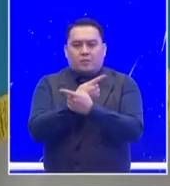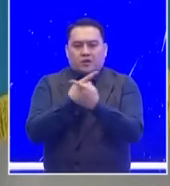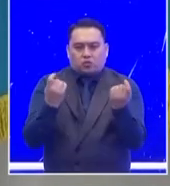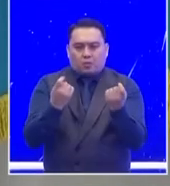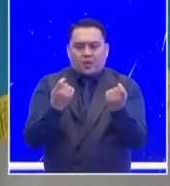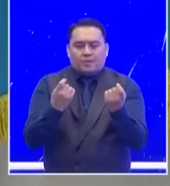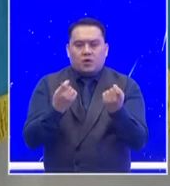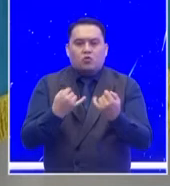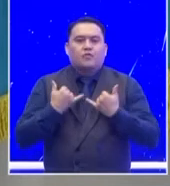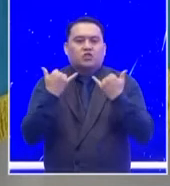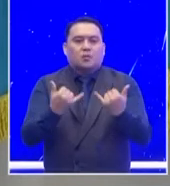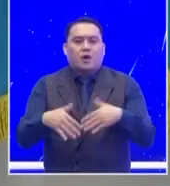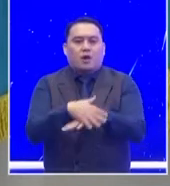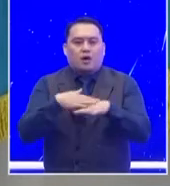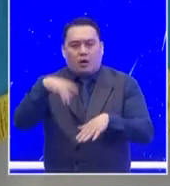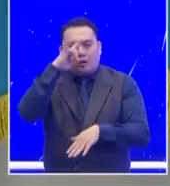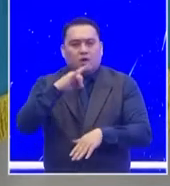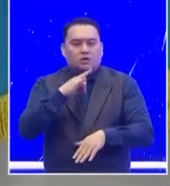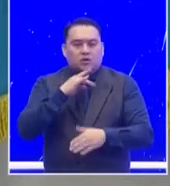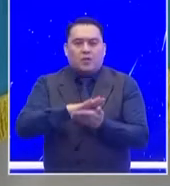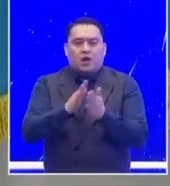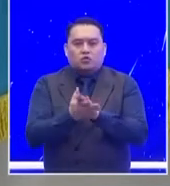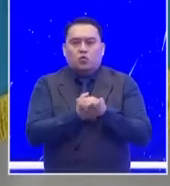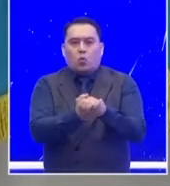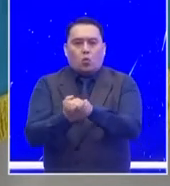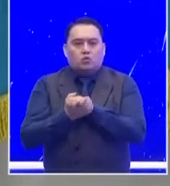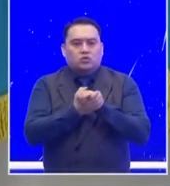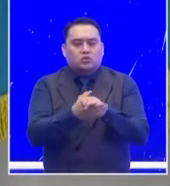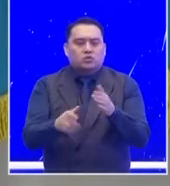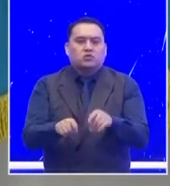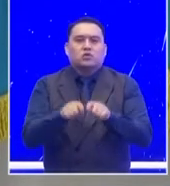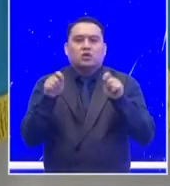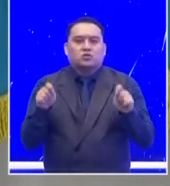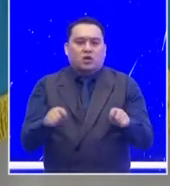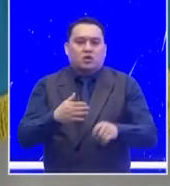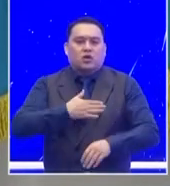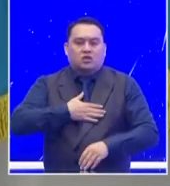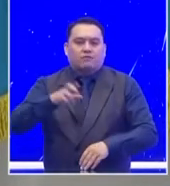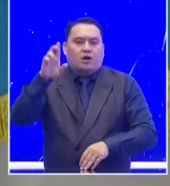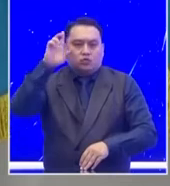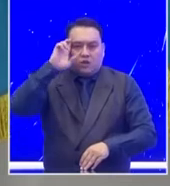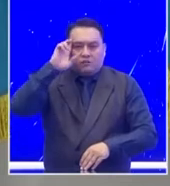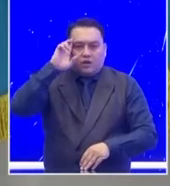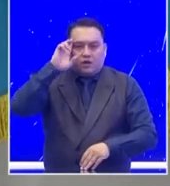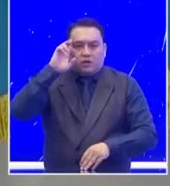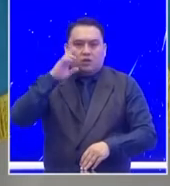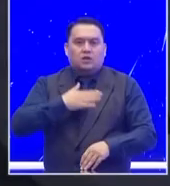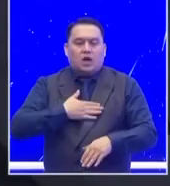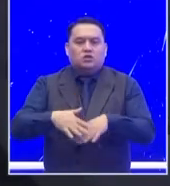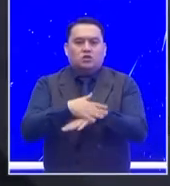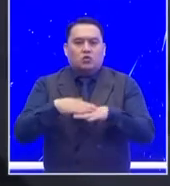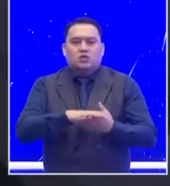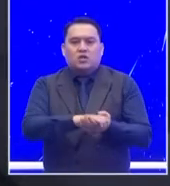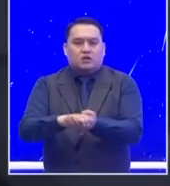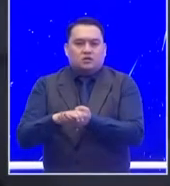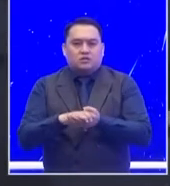Уважаемые казахстанцы, мир и общественное согласие являются фундаментом нашего государства. Наш народ сохранял